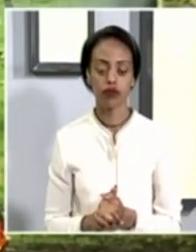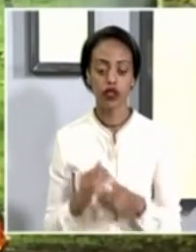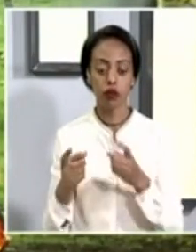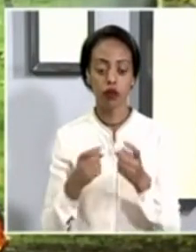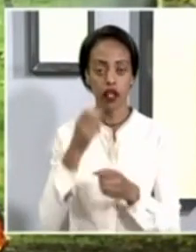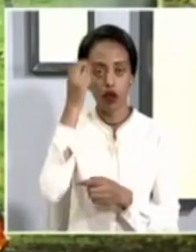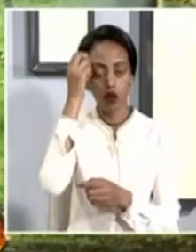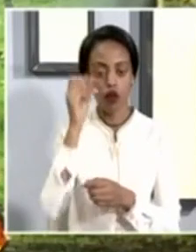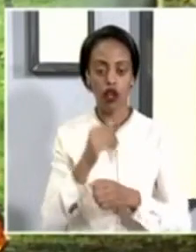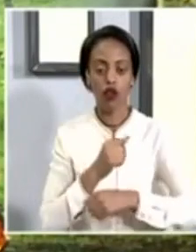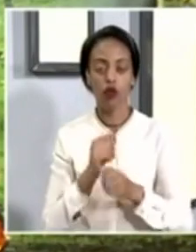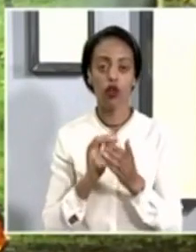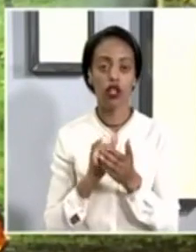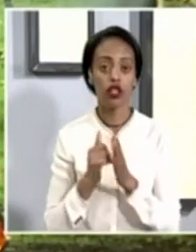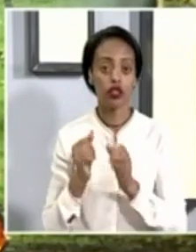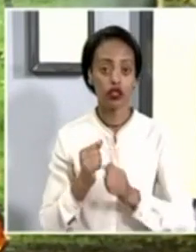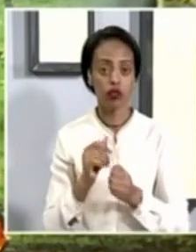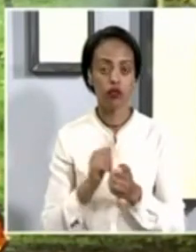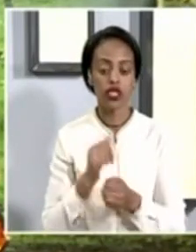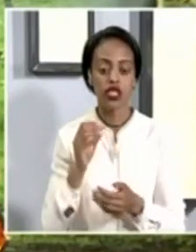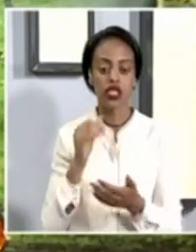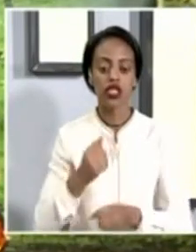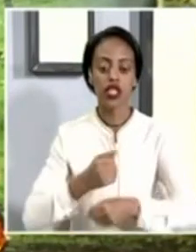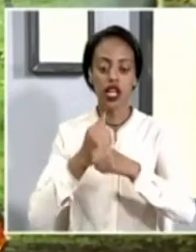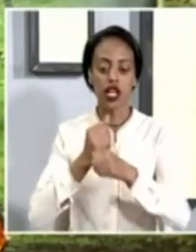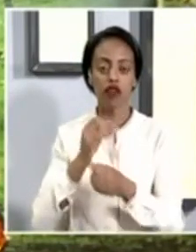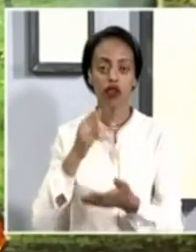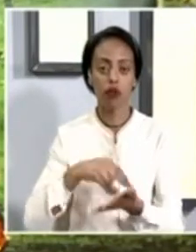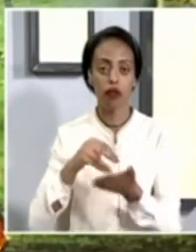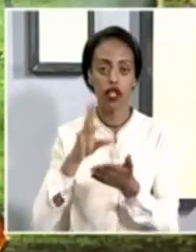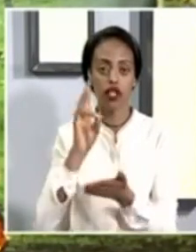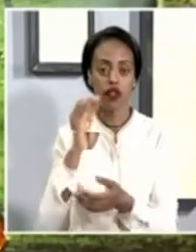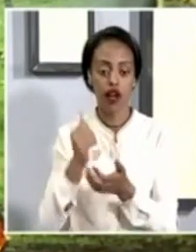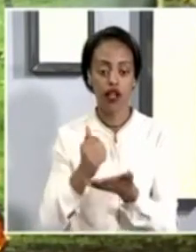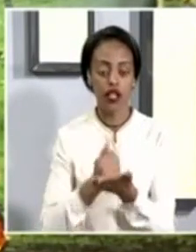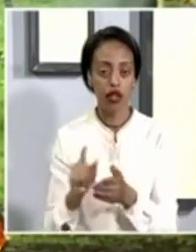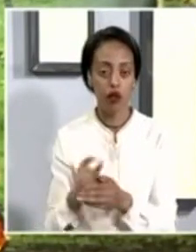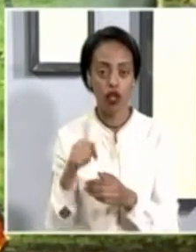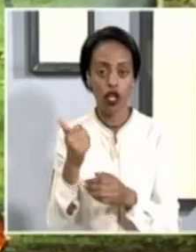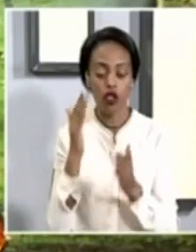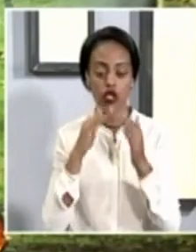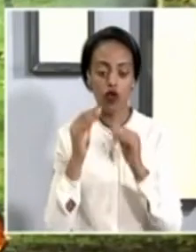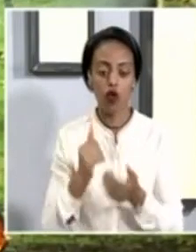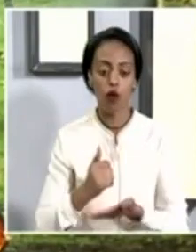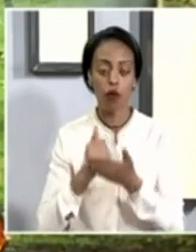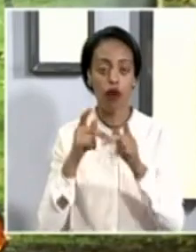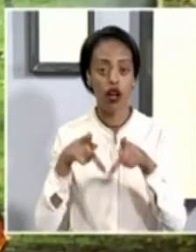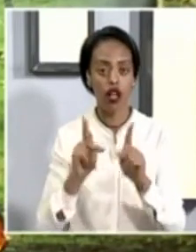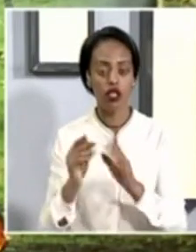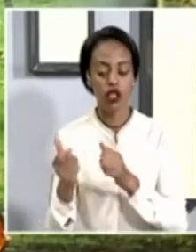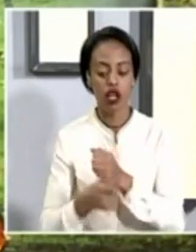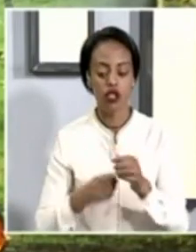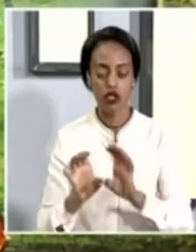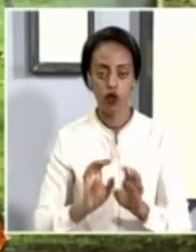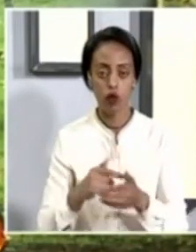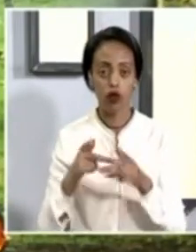ممحدار وردا دوغعا تنبين مسد قفتي قانتا مقالة سبع اندرتان كالوتون بموهن نايزتس اقامو حارسوت وفرعات ايدا كايدوم